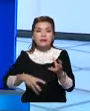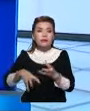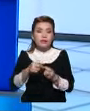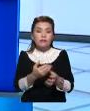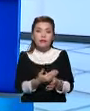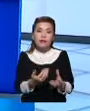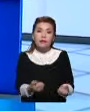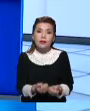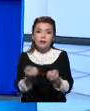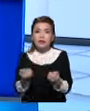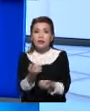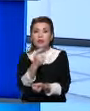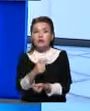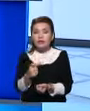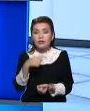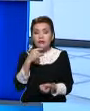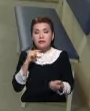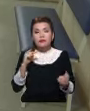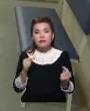но общественники считают иначе.